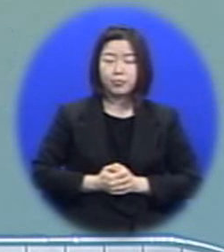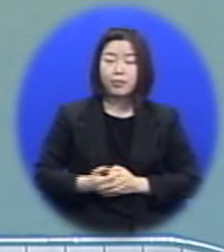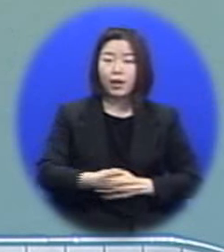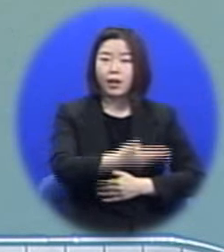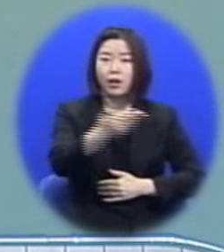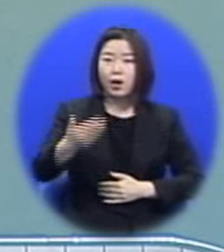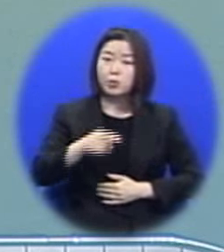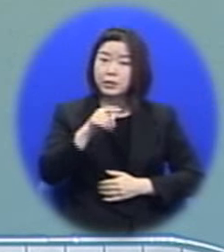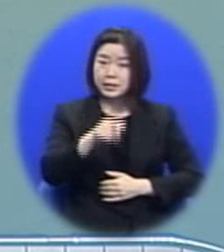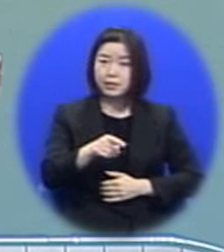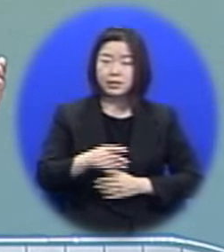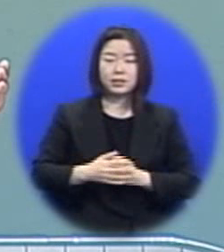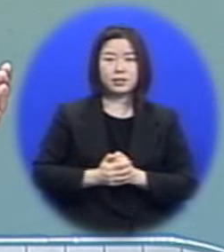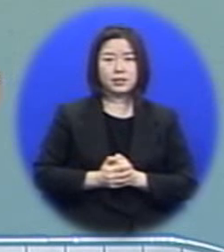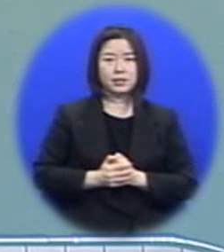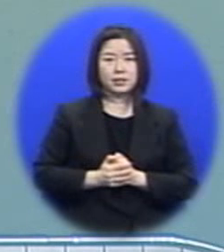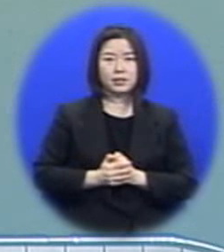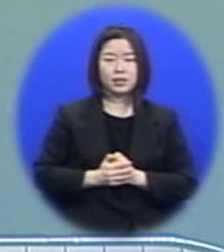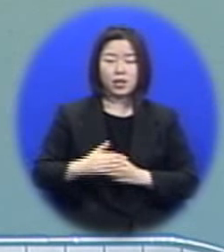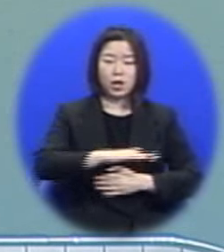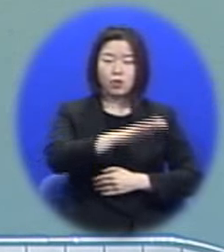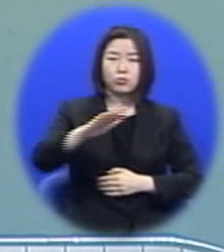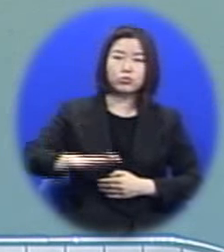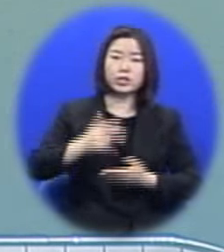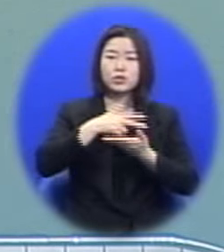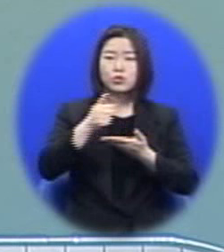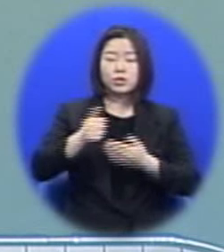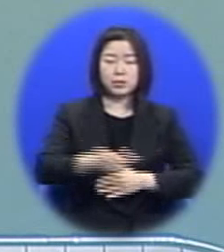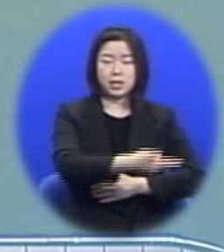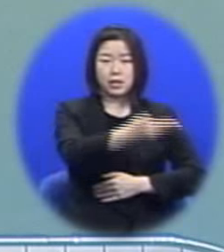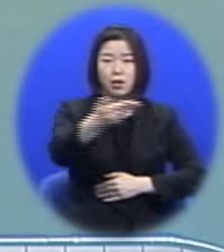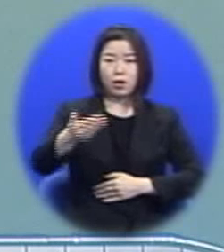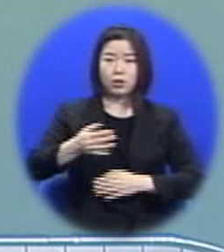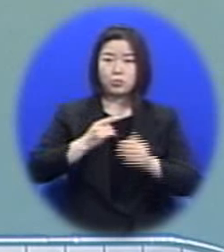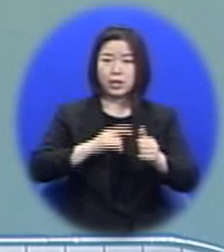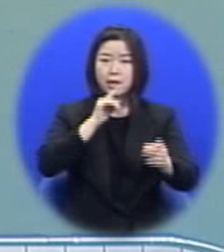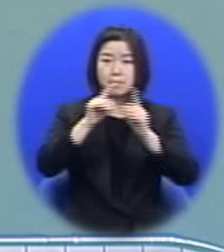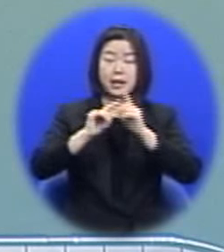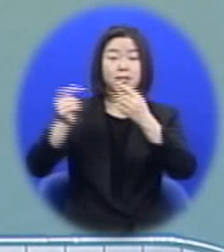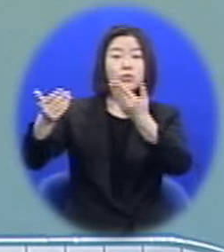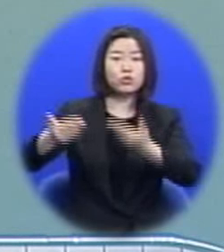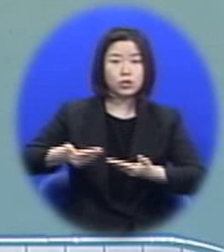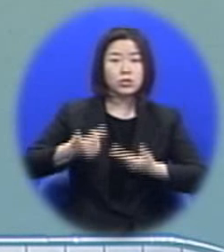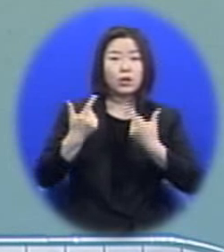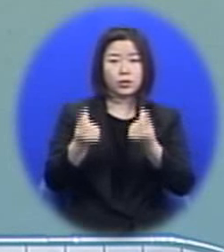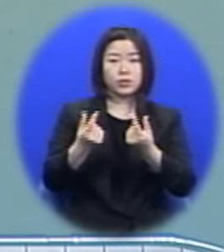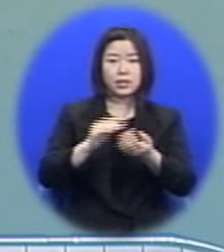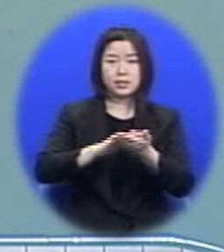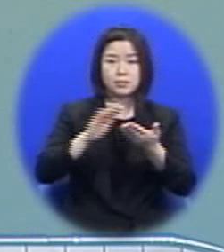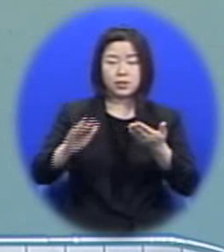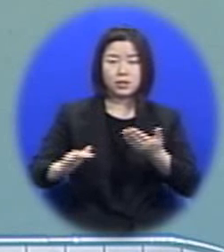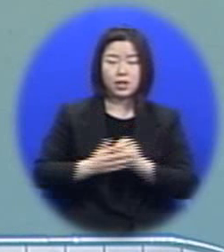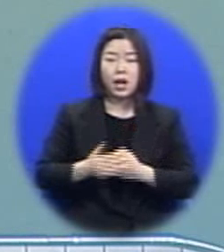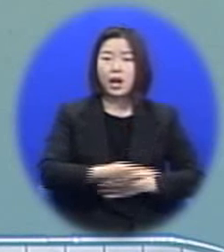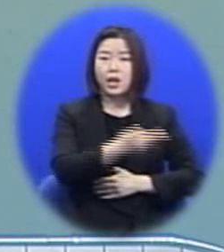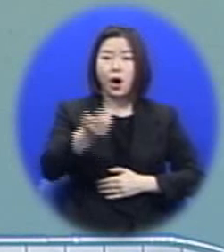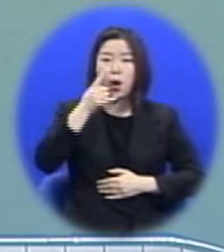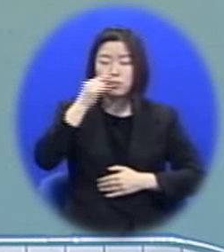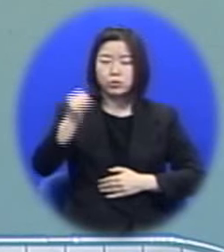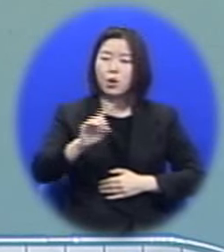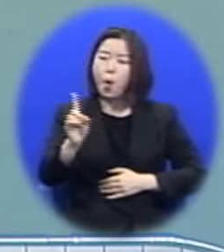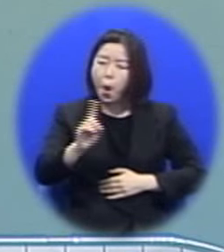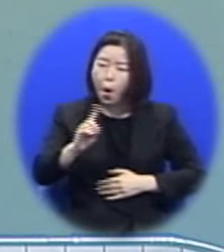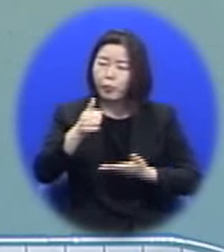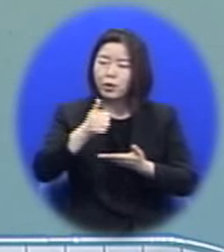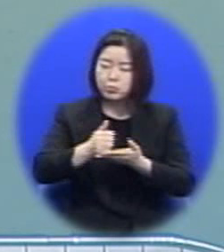여러분, 이것이 우리 주님이 여러분에게 말씀하시는 거예요. 여러분의 부모님이 어떠신